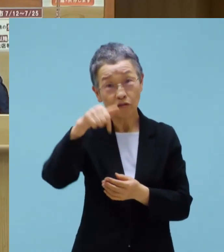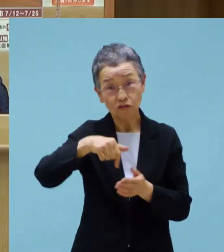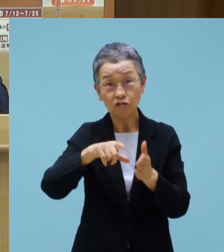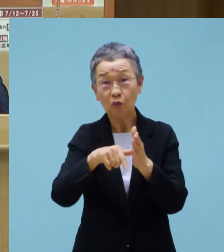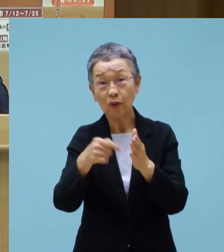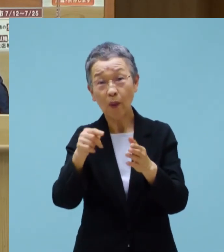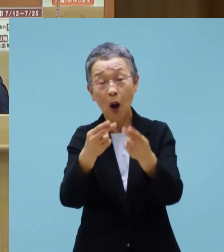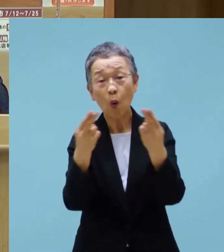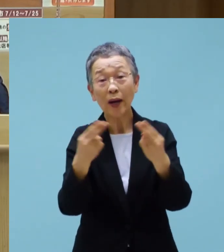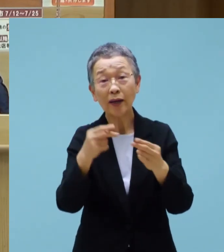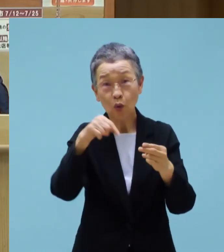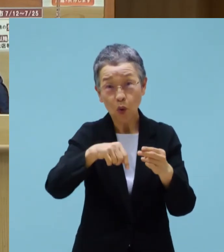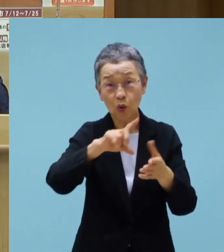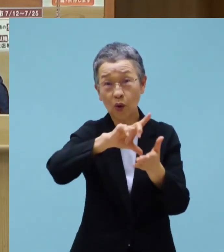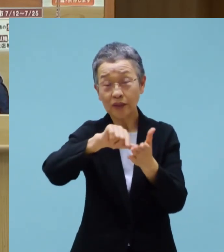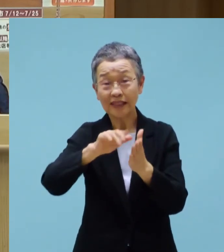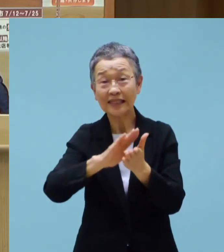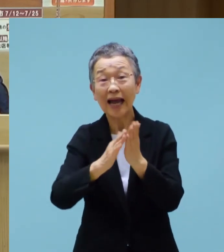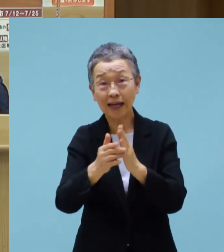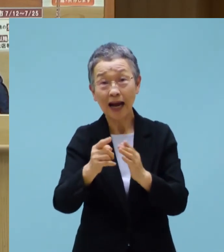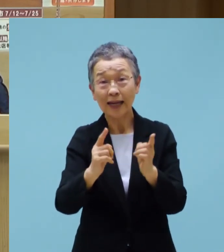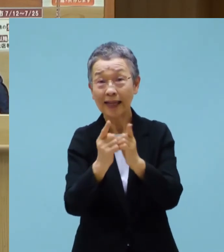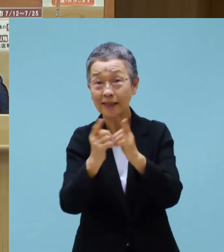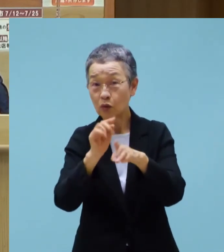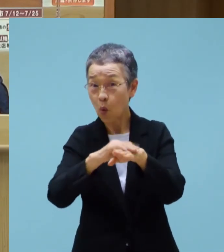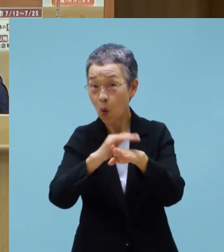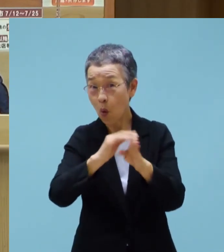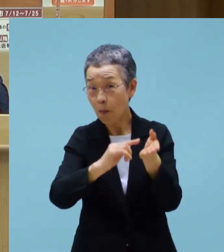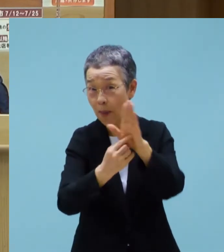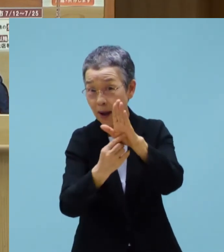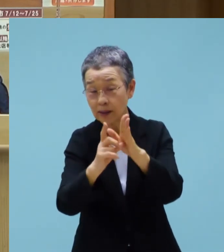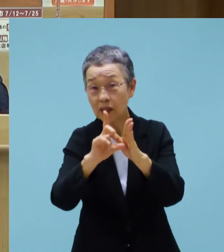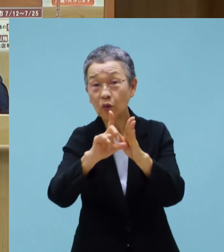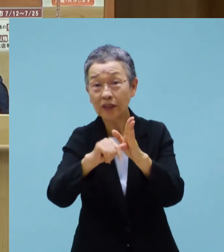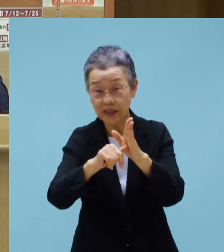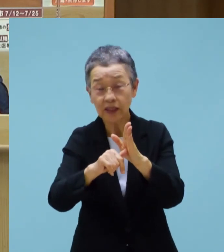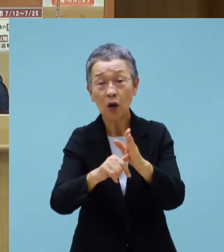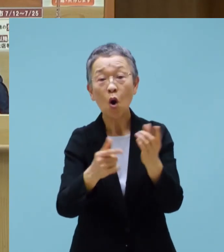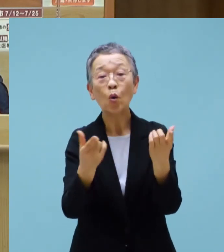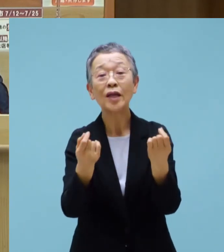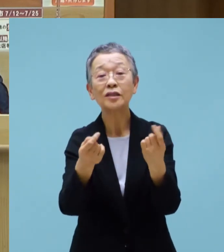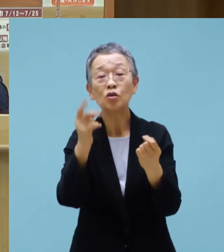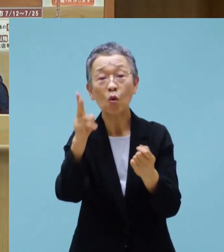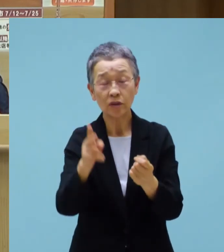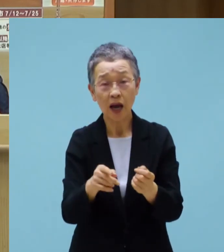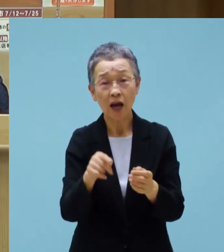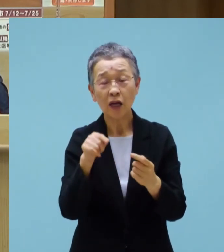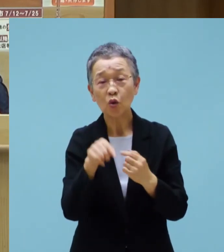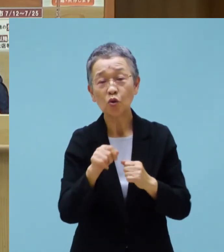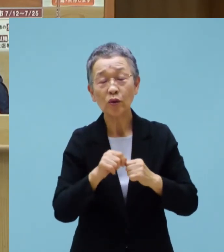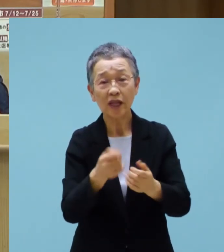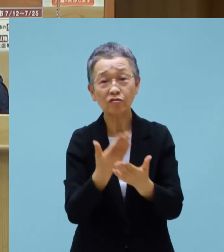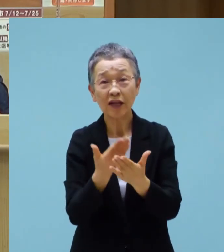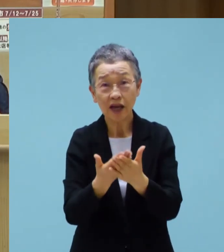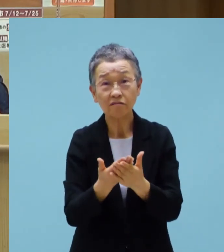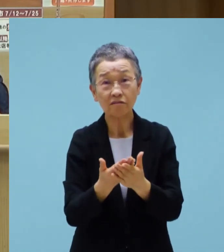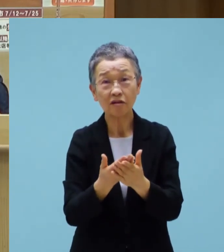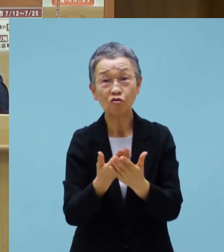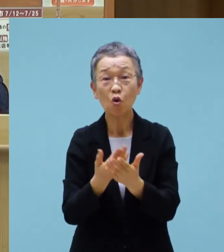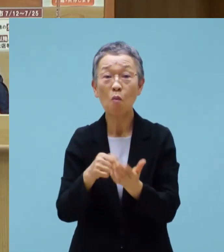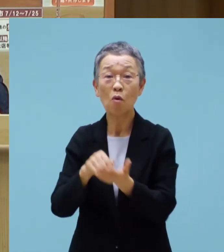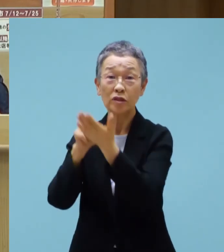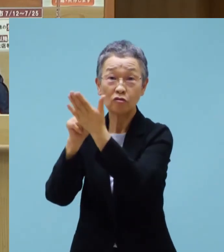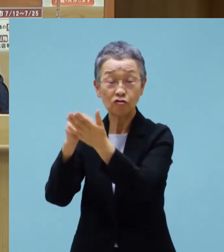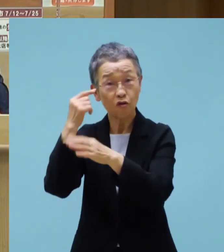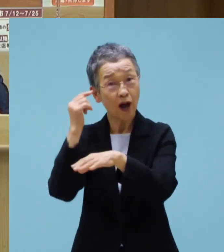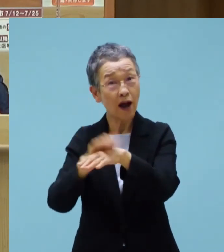自治体がそういう対策をしたときにですね、同様の措置をしてくださいというような要望をしていくという考え方でよろし